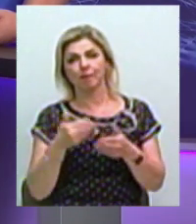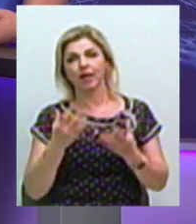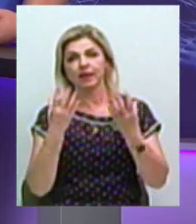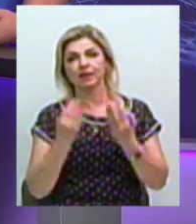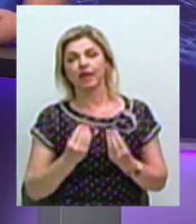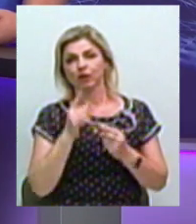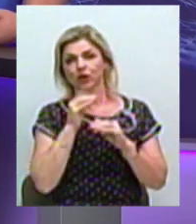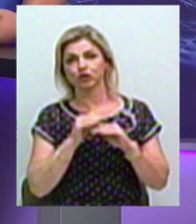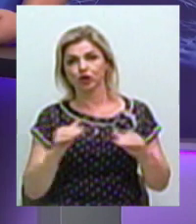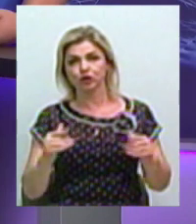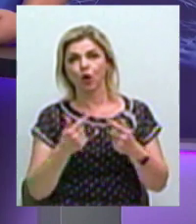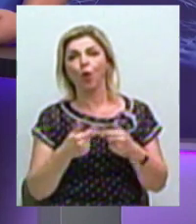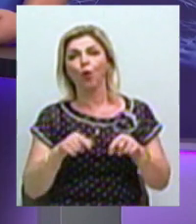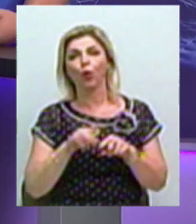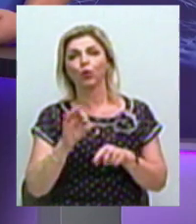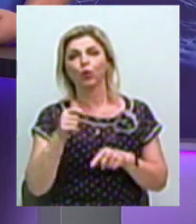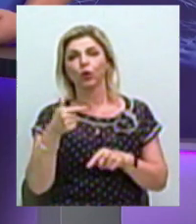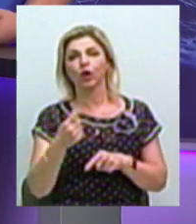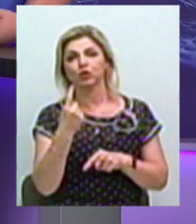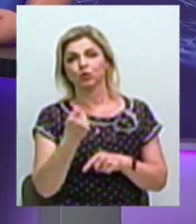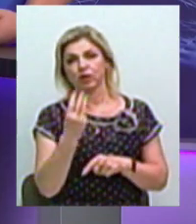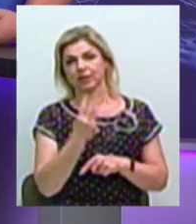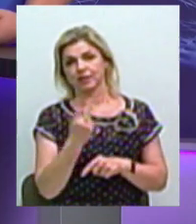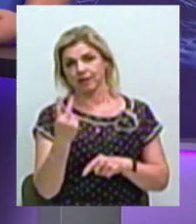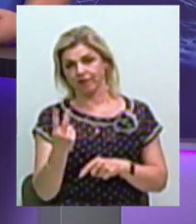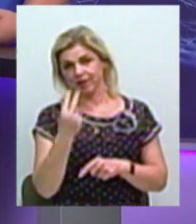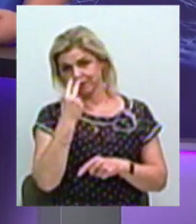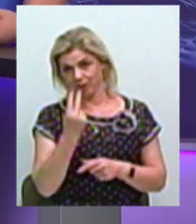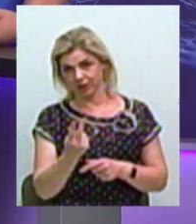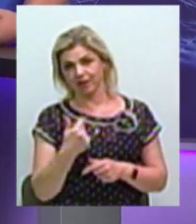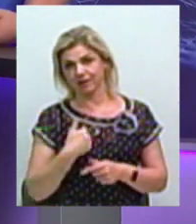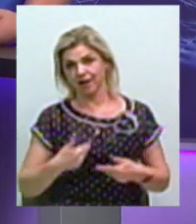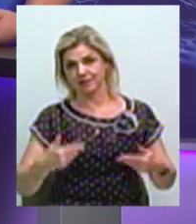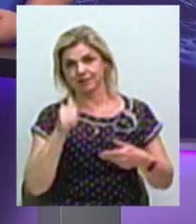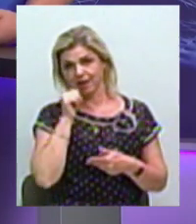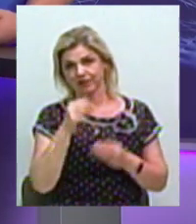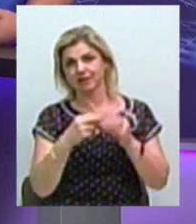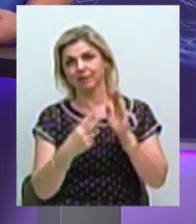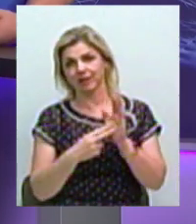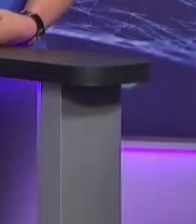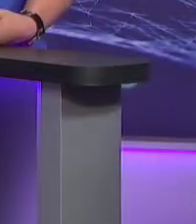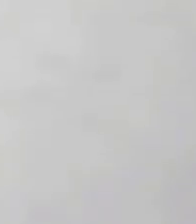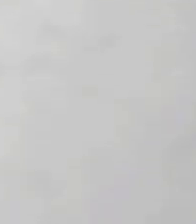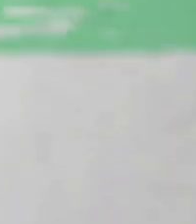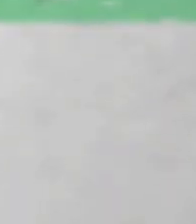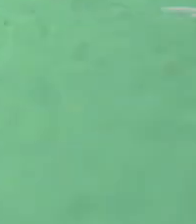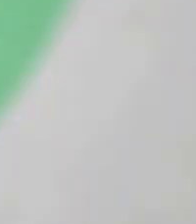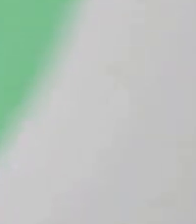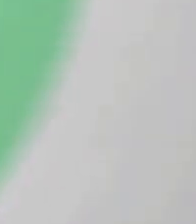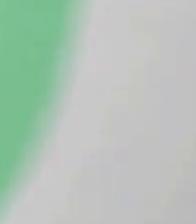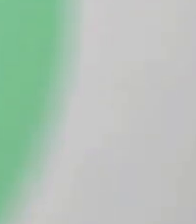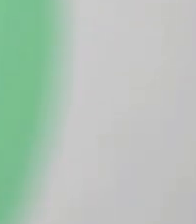тисячі одномандатний виборчий округ 132. Дивіться на завтра о 17:10. На все добре.